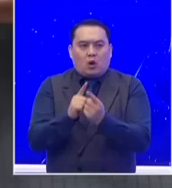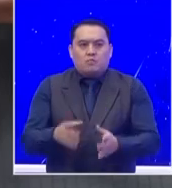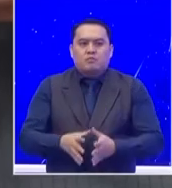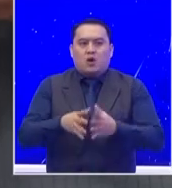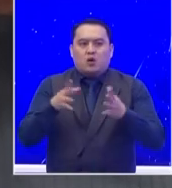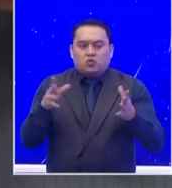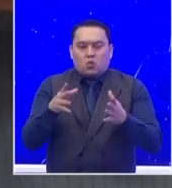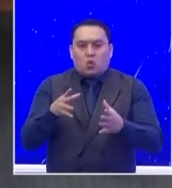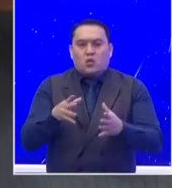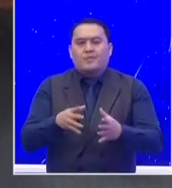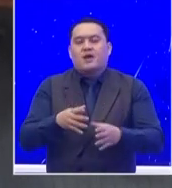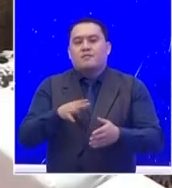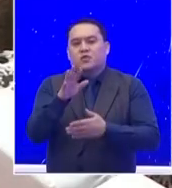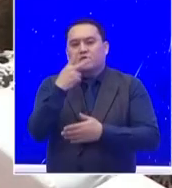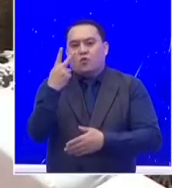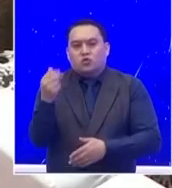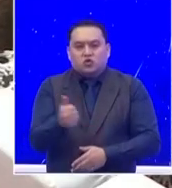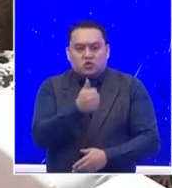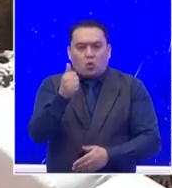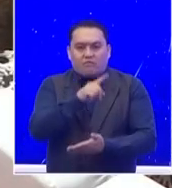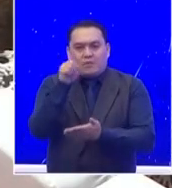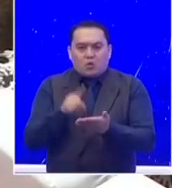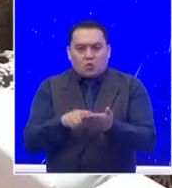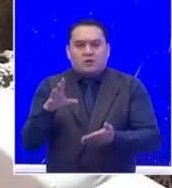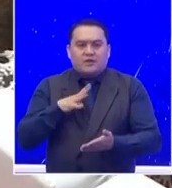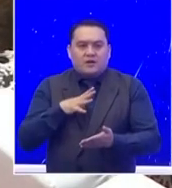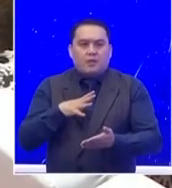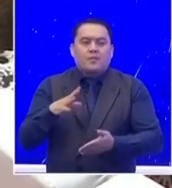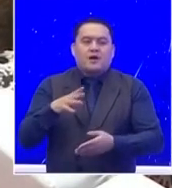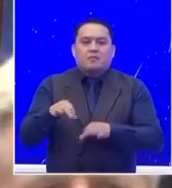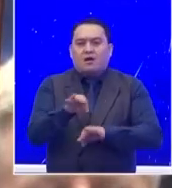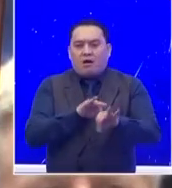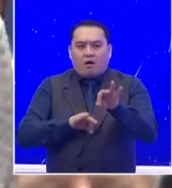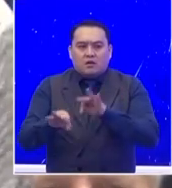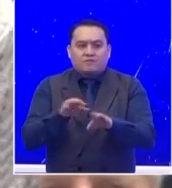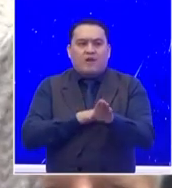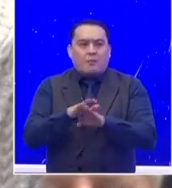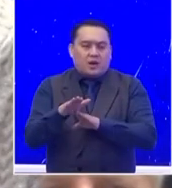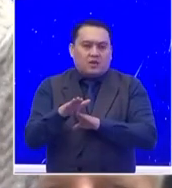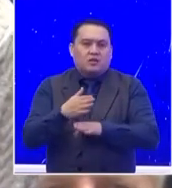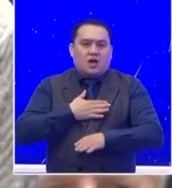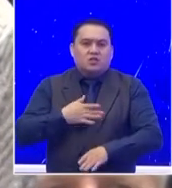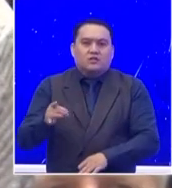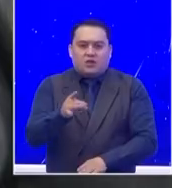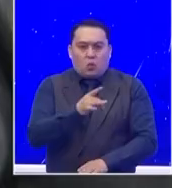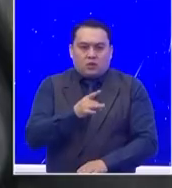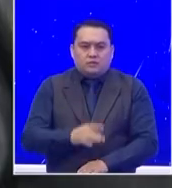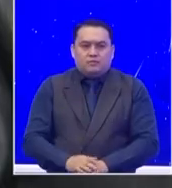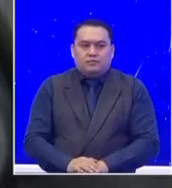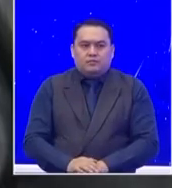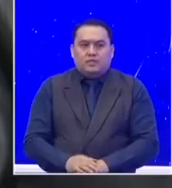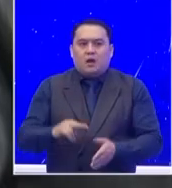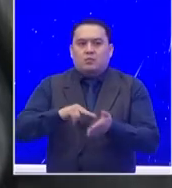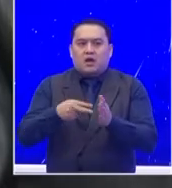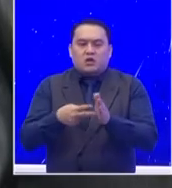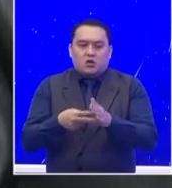широк. ЖТСУ-цы на протяжении 2 часов задавали вопросы. Ряд касался проектов, реализуемых в нашем регионе. Планируем